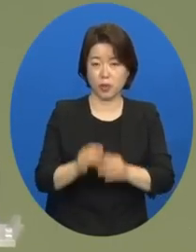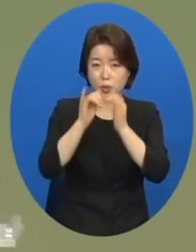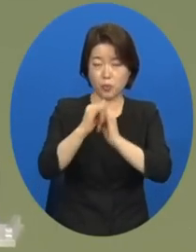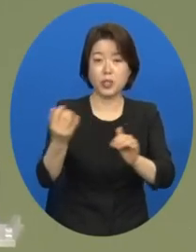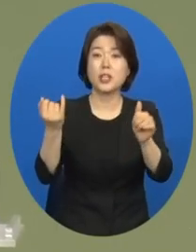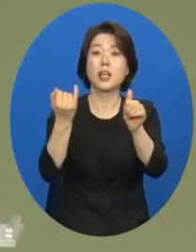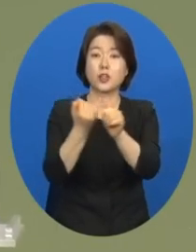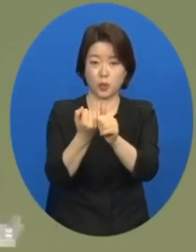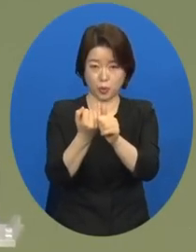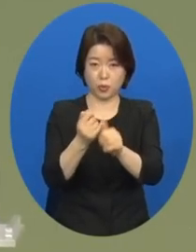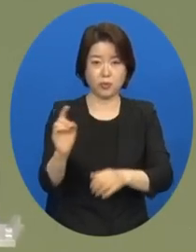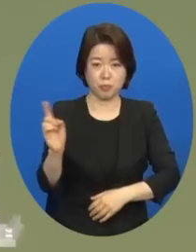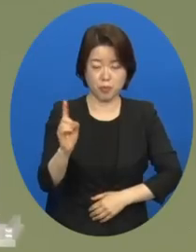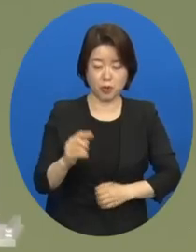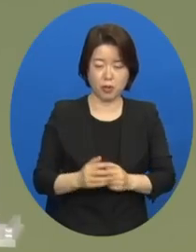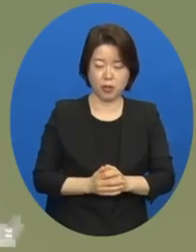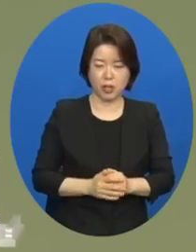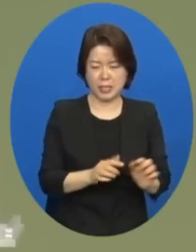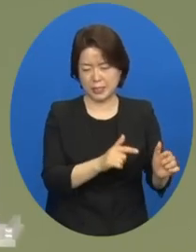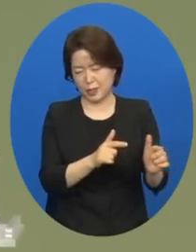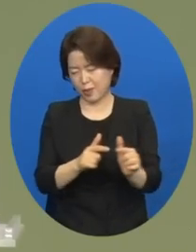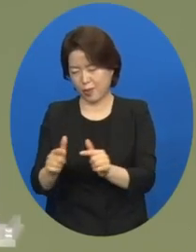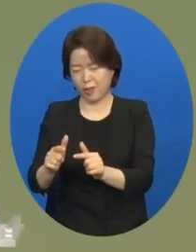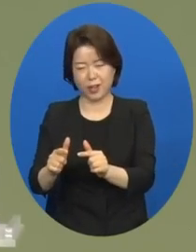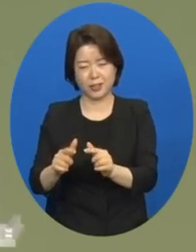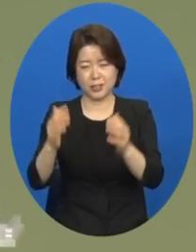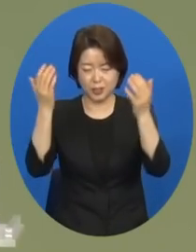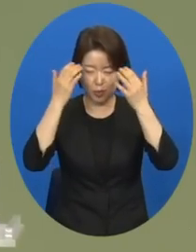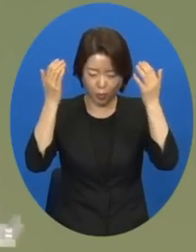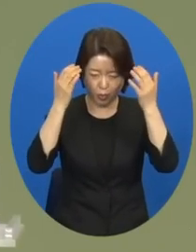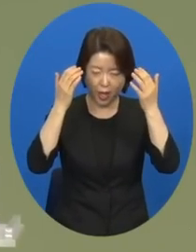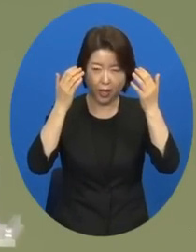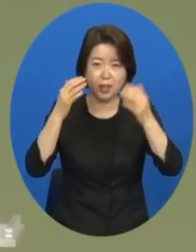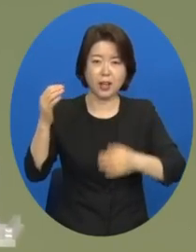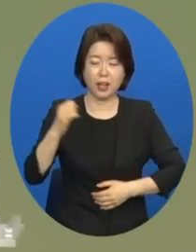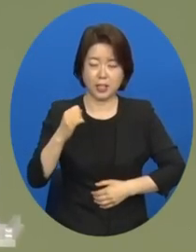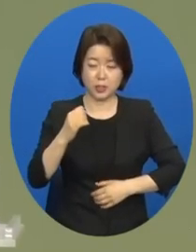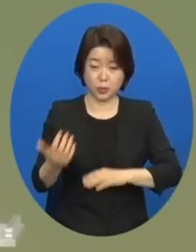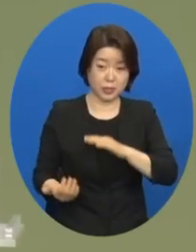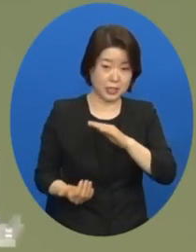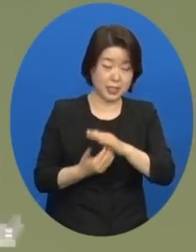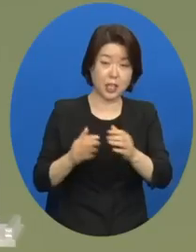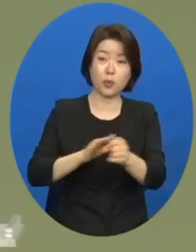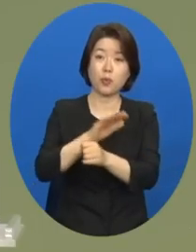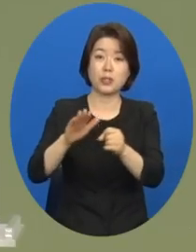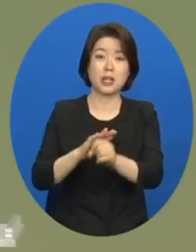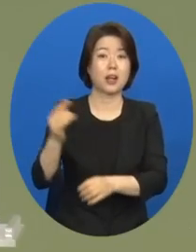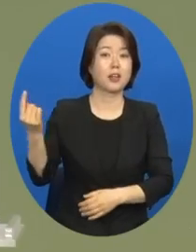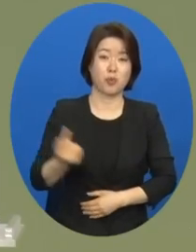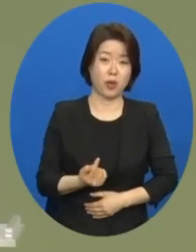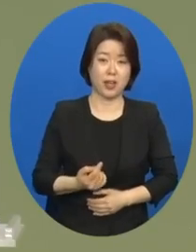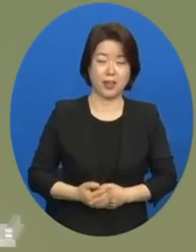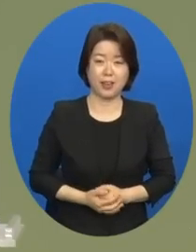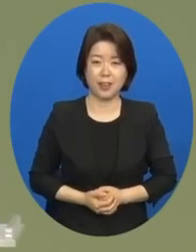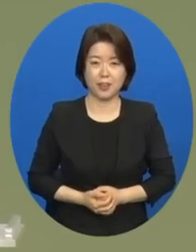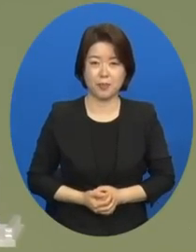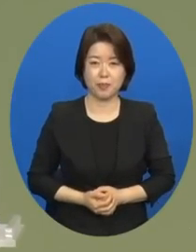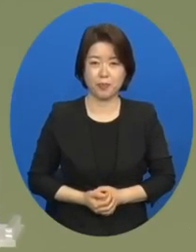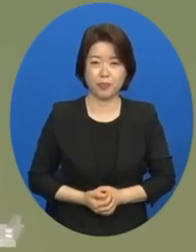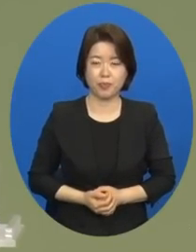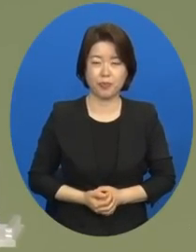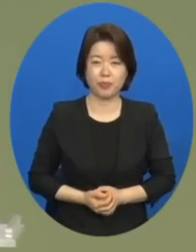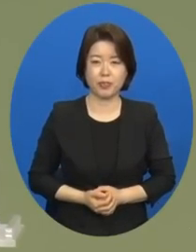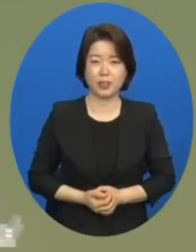세 번째는 총체적 고난으로 최고의 사랑이 동반이 됩니다 살아생애를